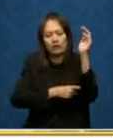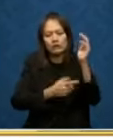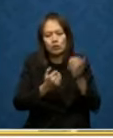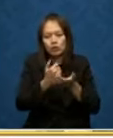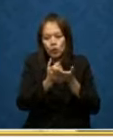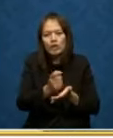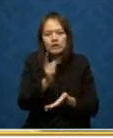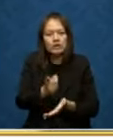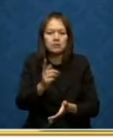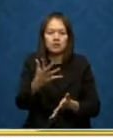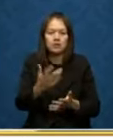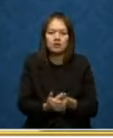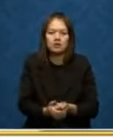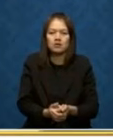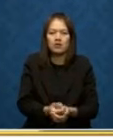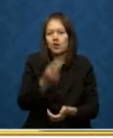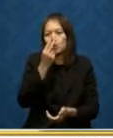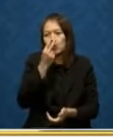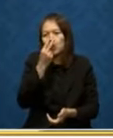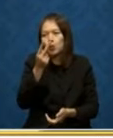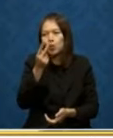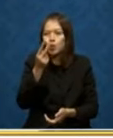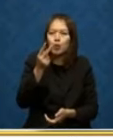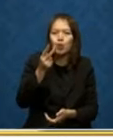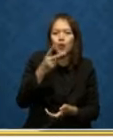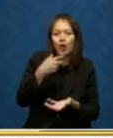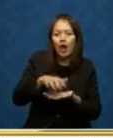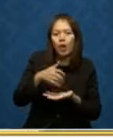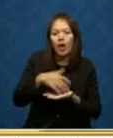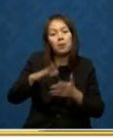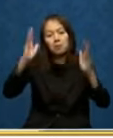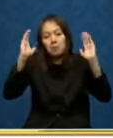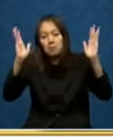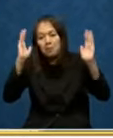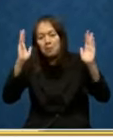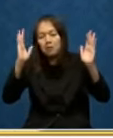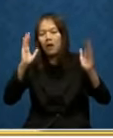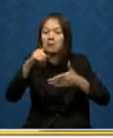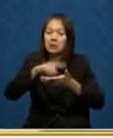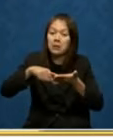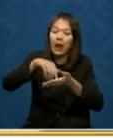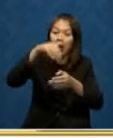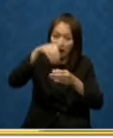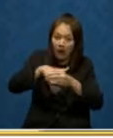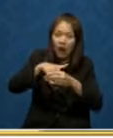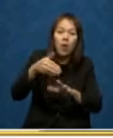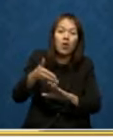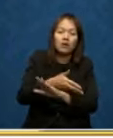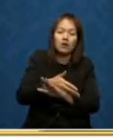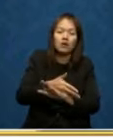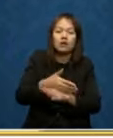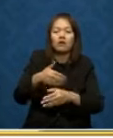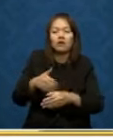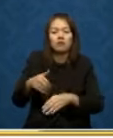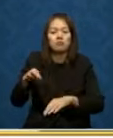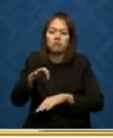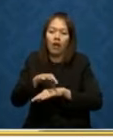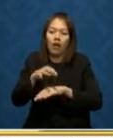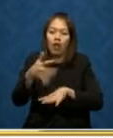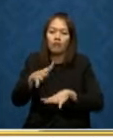ส่วนใหญ่ก็ไปเหลียวแลส่วนใหญ่ก็จะไปพูดในช่วงระหว่างหาเสียงนะครับพอได้กันเสร็จแล้วก็เบาบาง